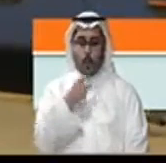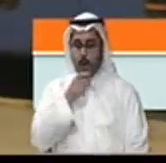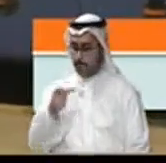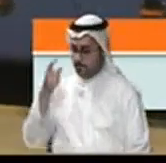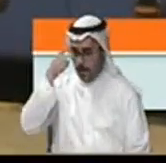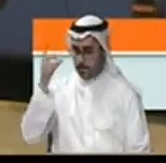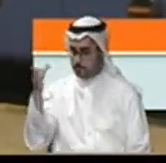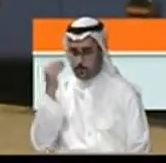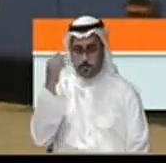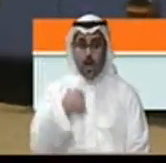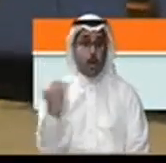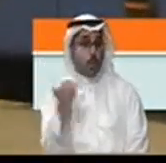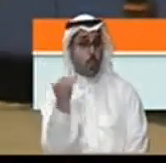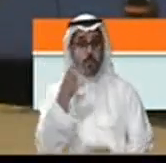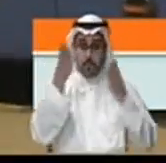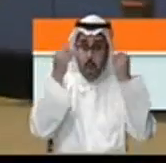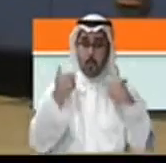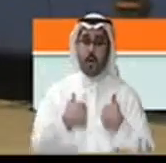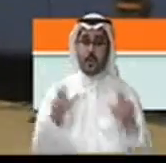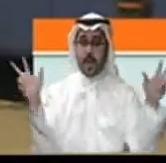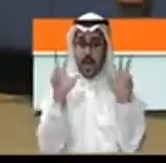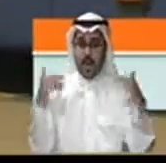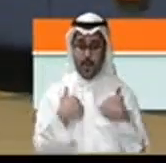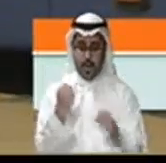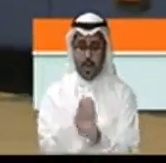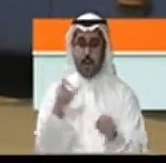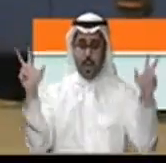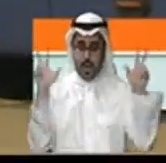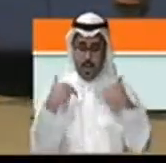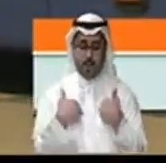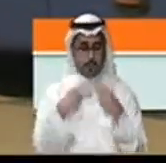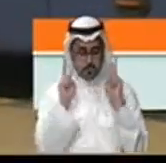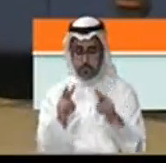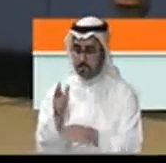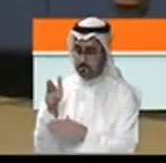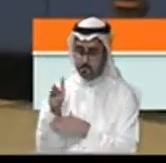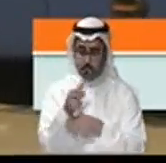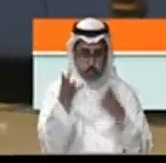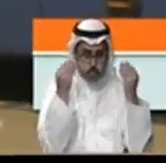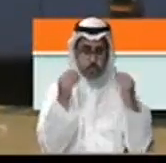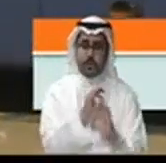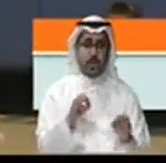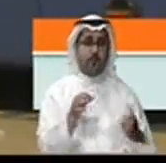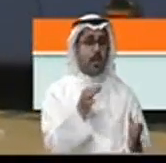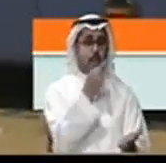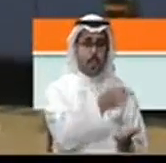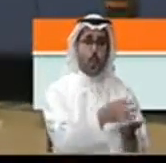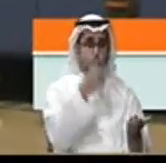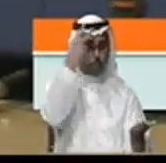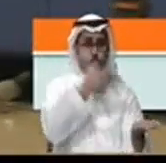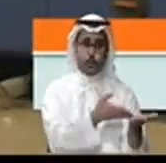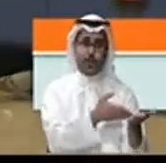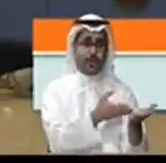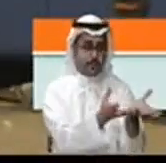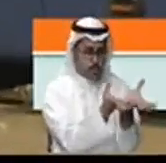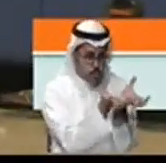هامة جدا لنا كإعلاميين أن نكتشف أن هناك تجربة متطورة لدولة عربية يعني، وفي هذا الموسم الهام